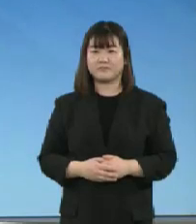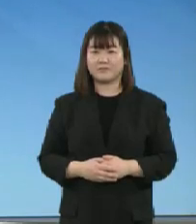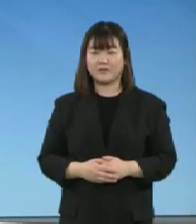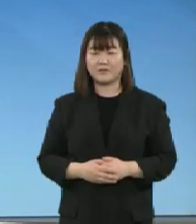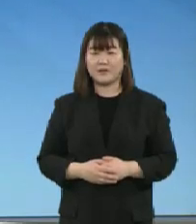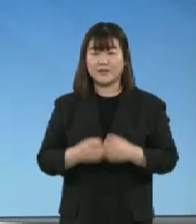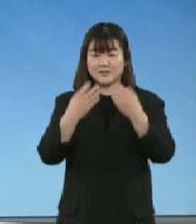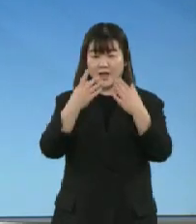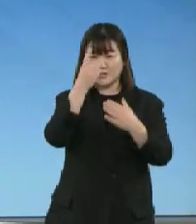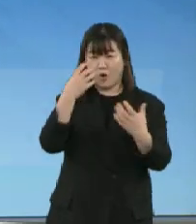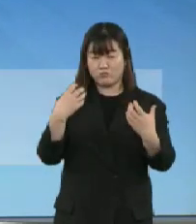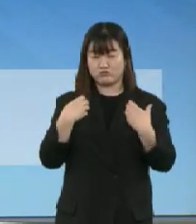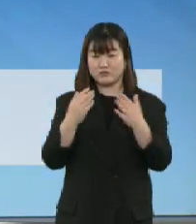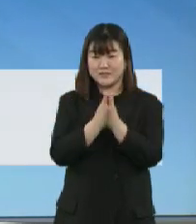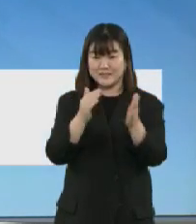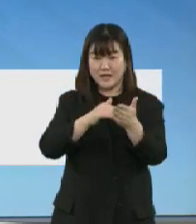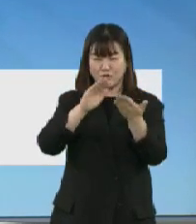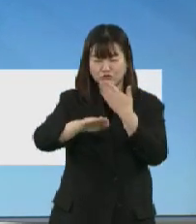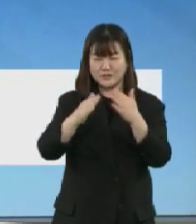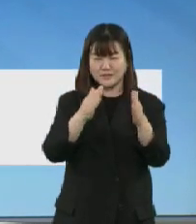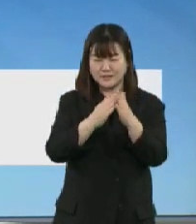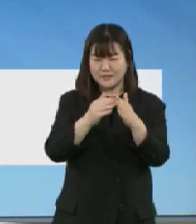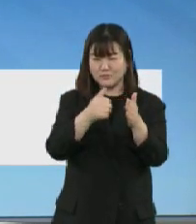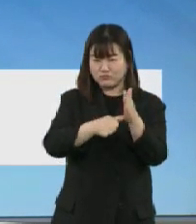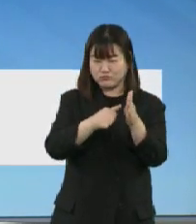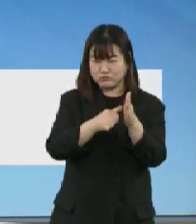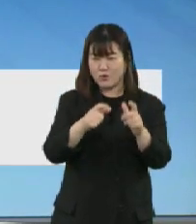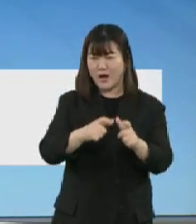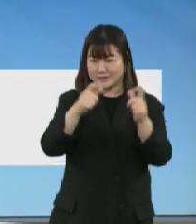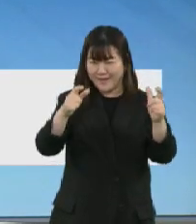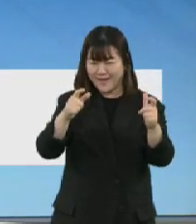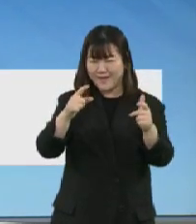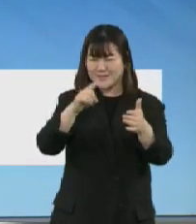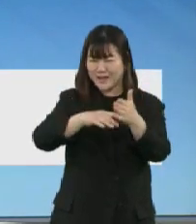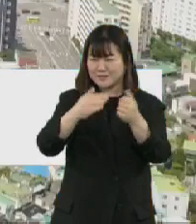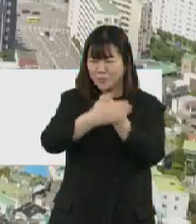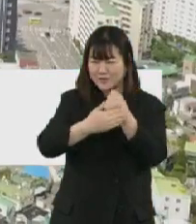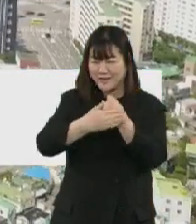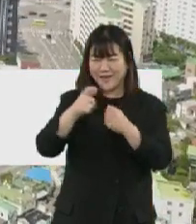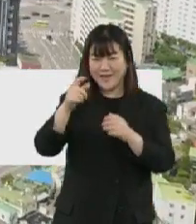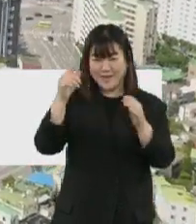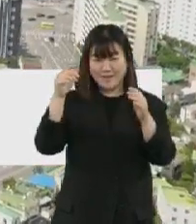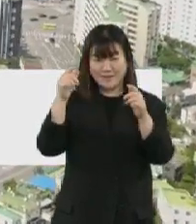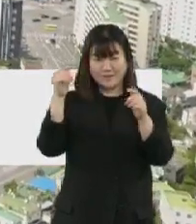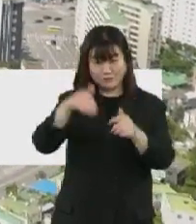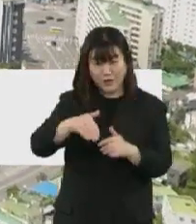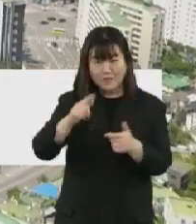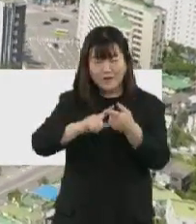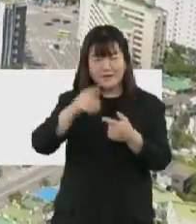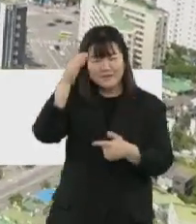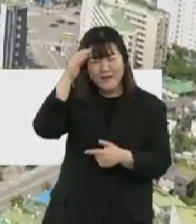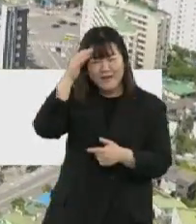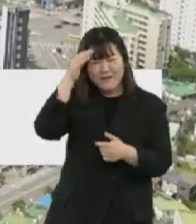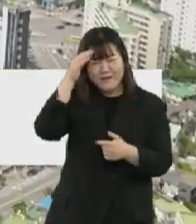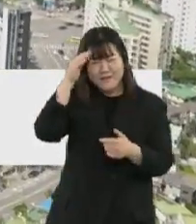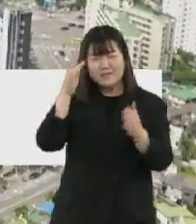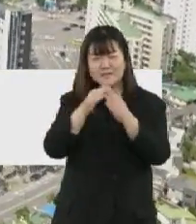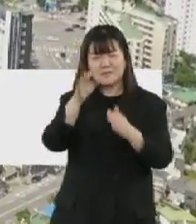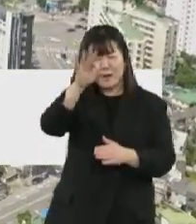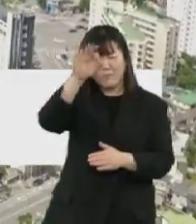새 정부 출범 이후 공급 확대 세제 완화 기대감으로 거래가 줄면서 지난달 지역의 집값 하락폭이